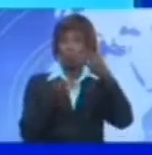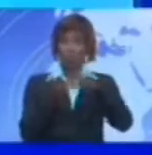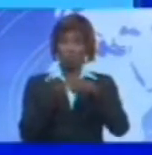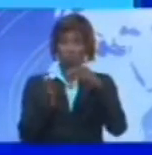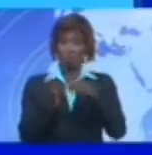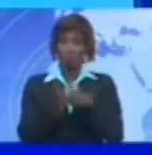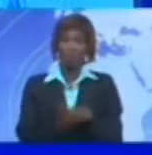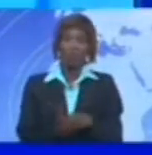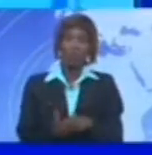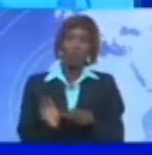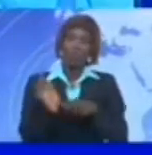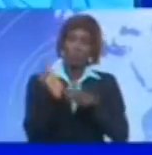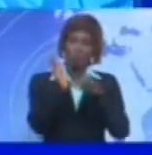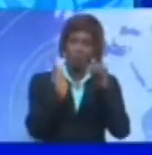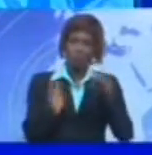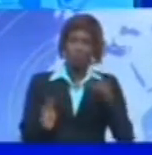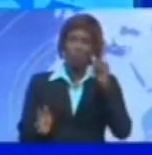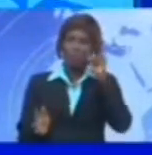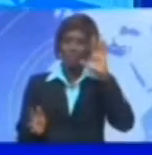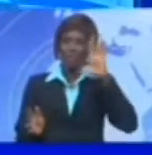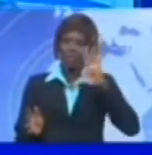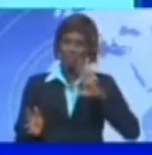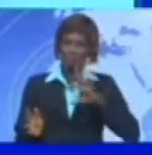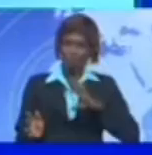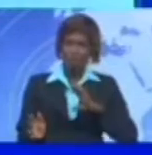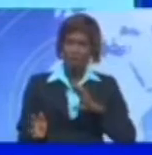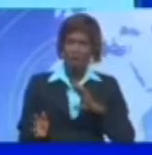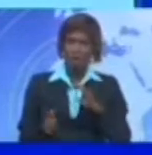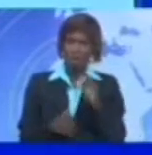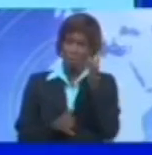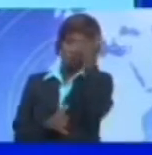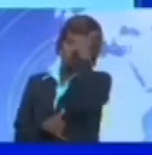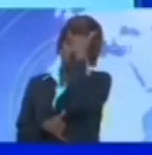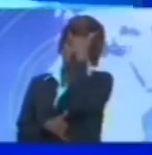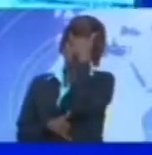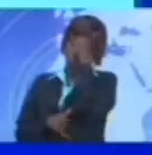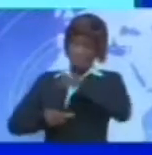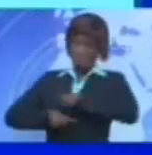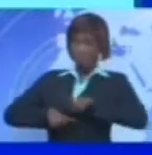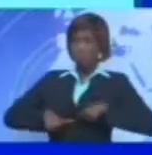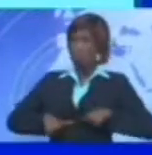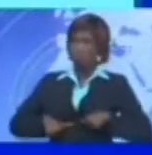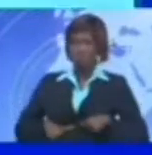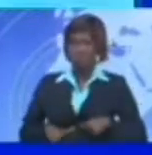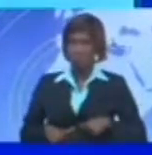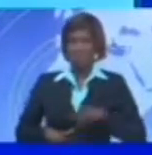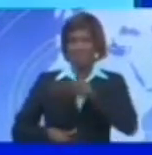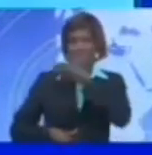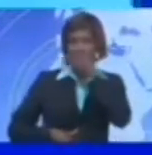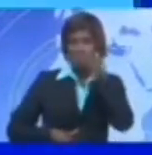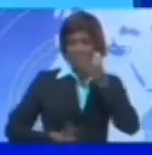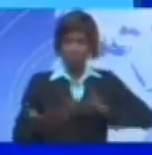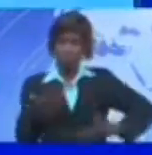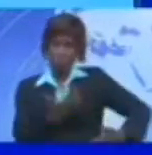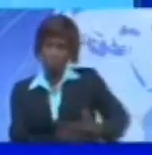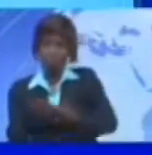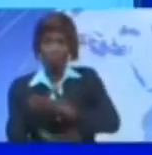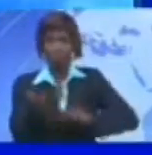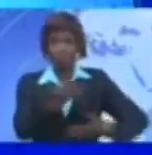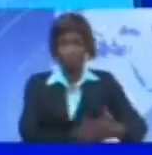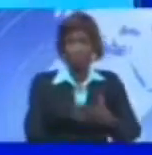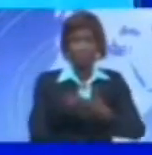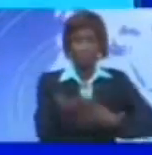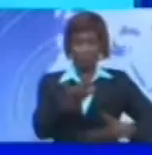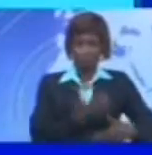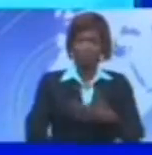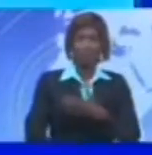les femmes, finalement, à rester toutes seules, chacune dans son coin, c'est pas nécessairement la meilleure des astuces. Alors, on veut se mettre ensemble, d'où le